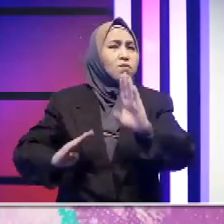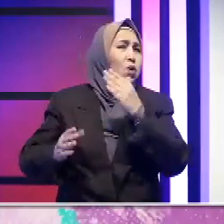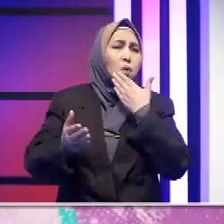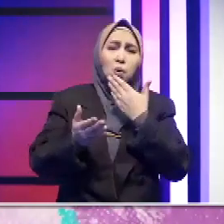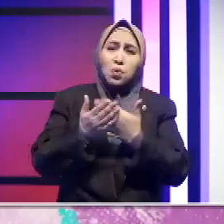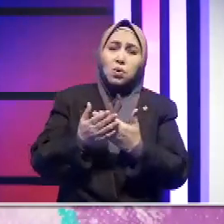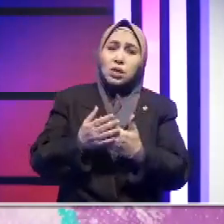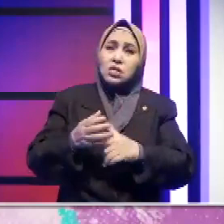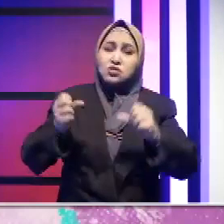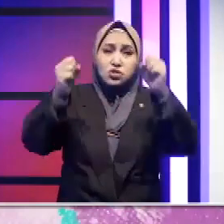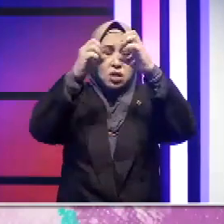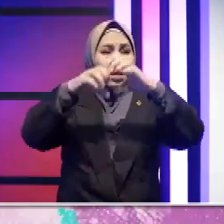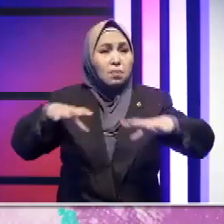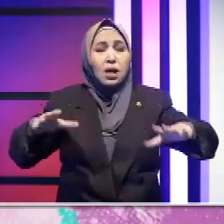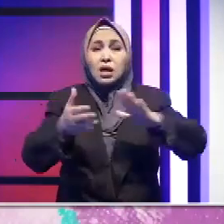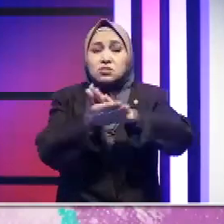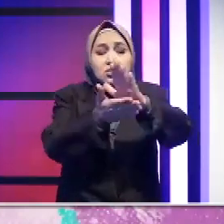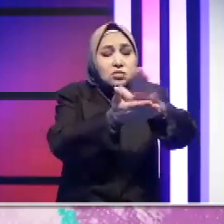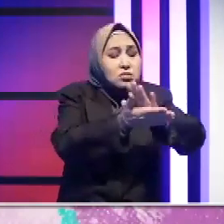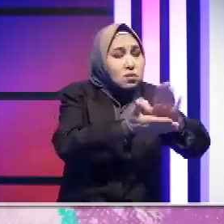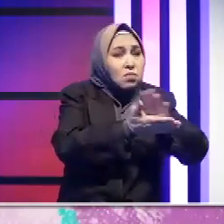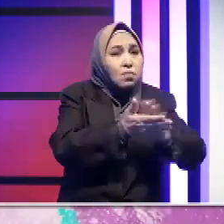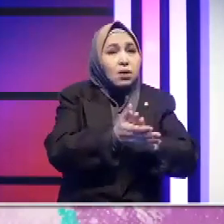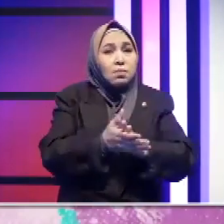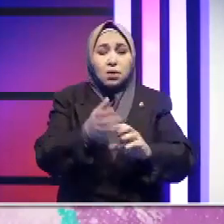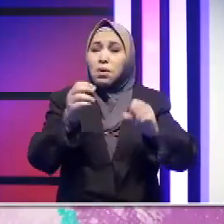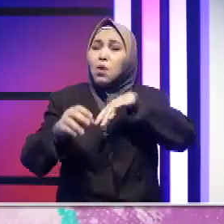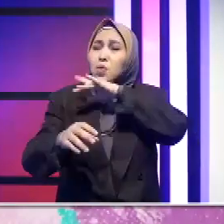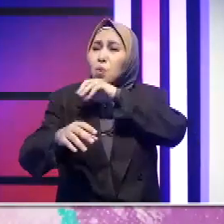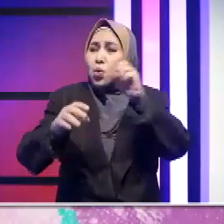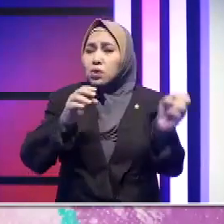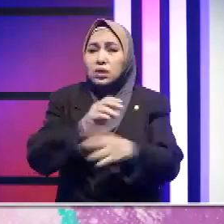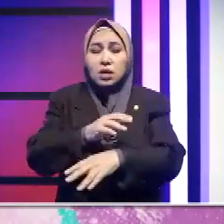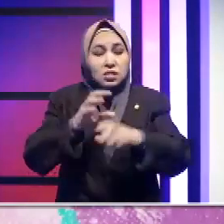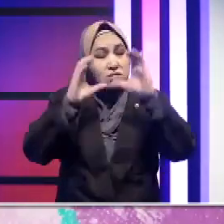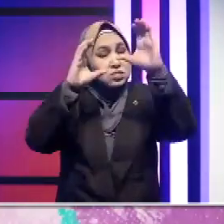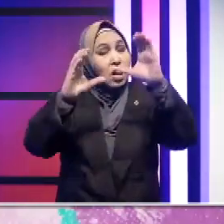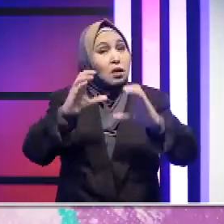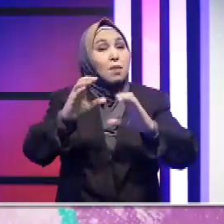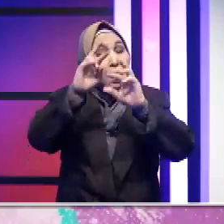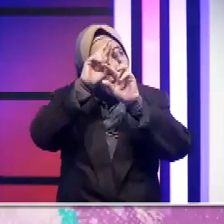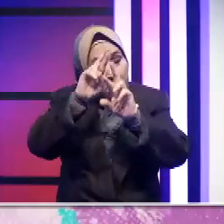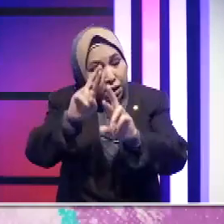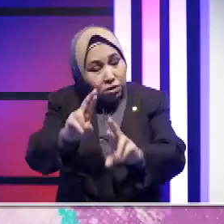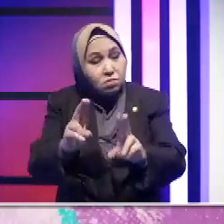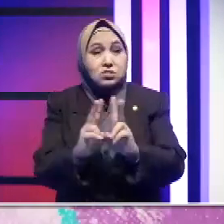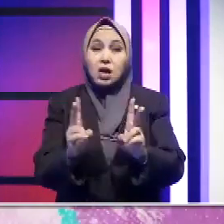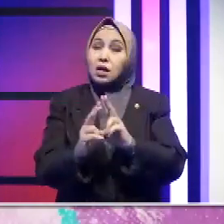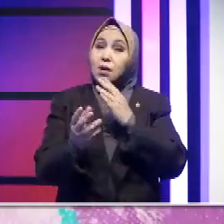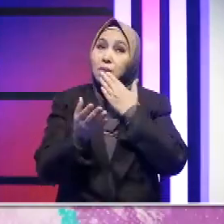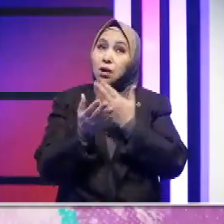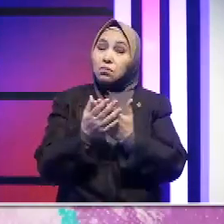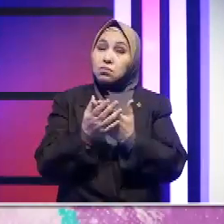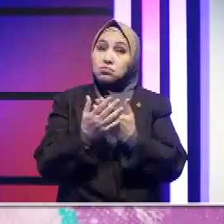mereka akan kemasukan sampah-sampah yang ada ataupun cadel menghormatinya itu aman-aman bagos